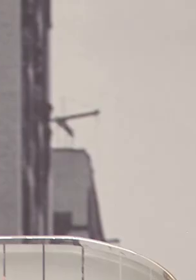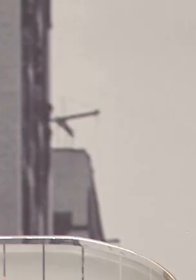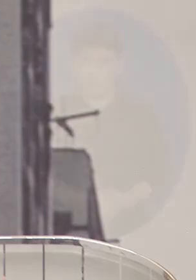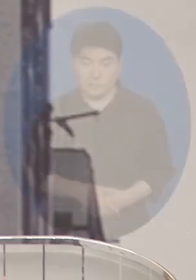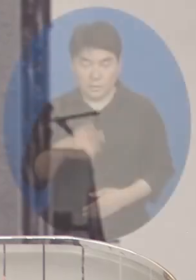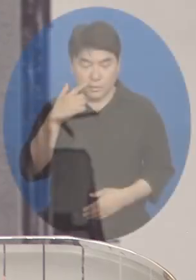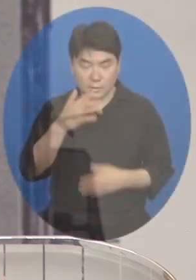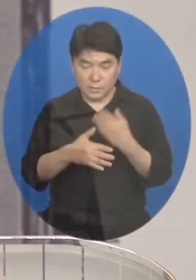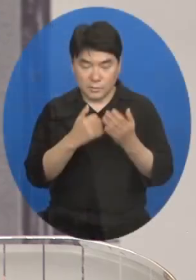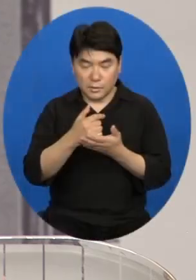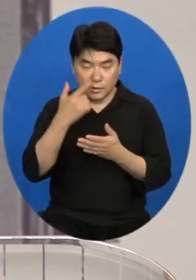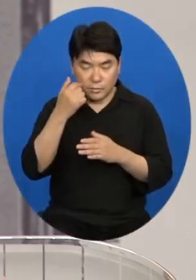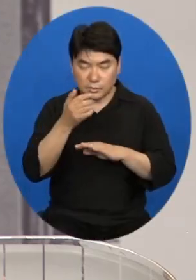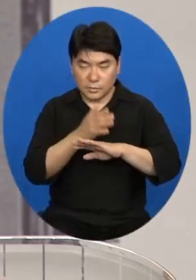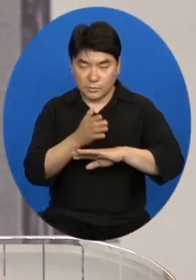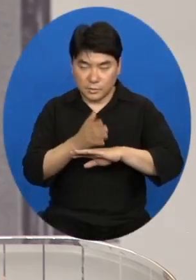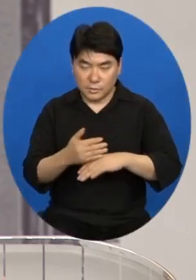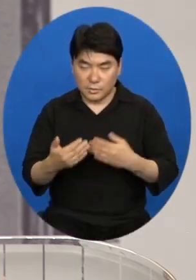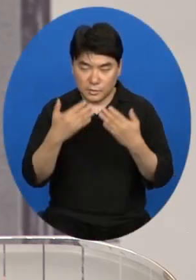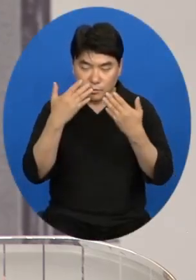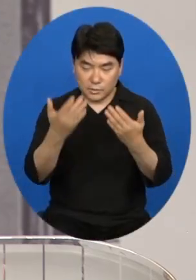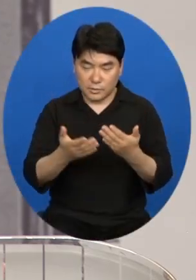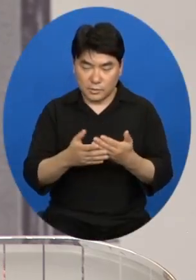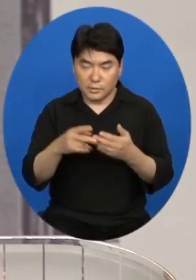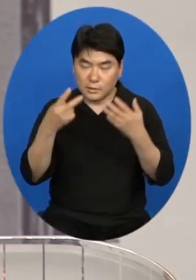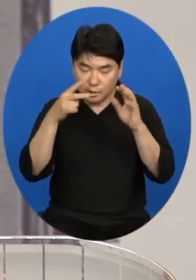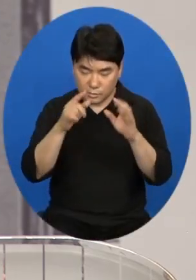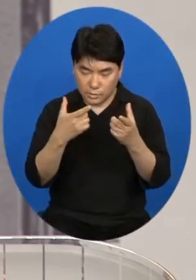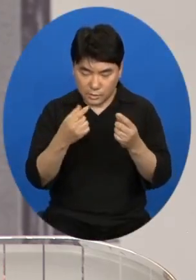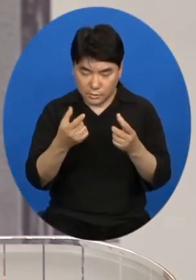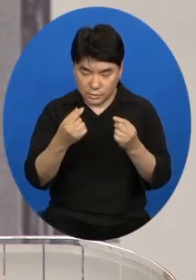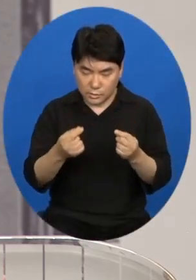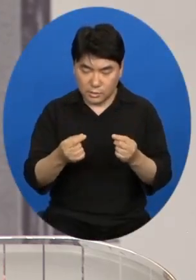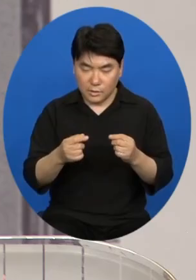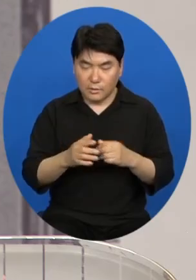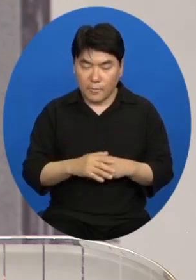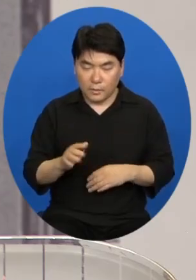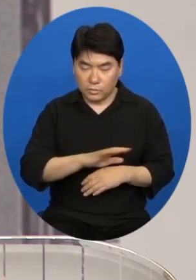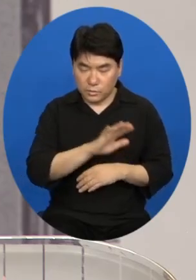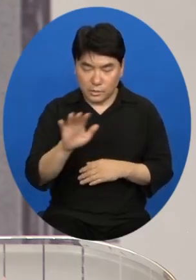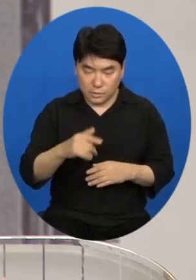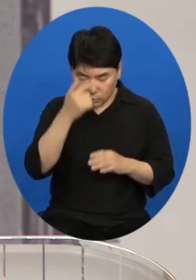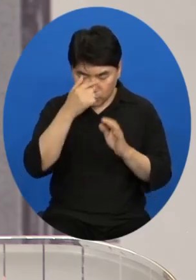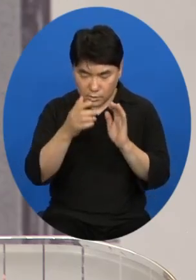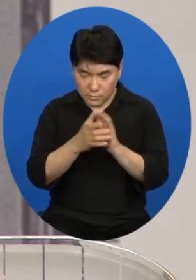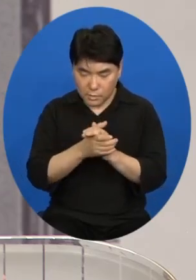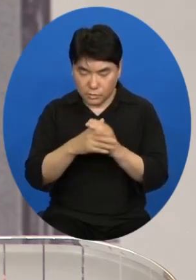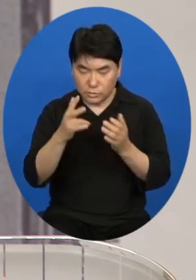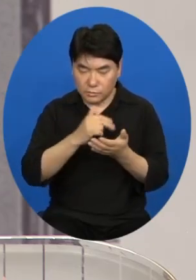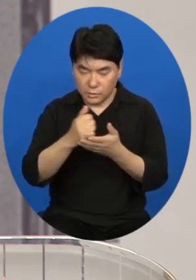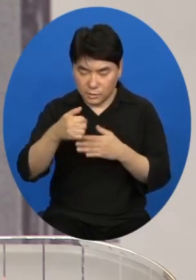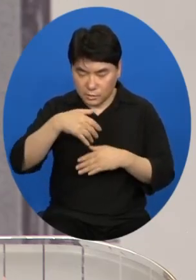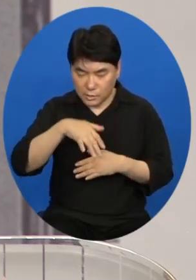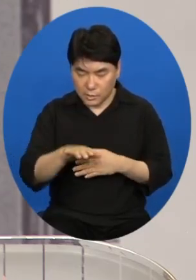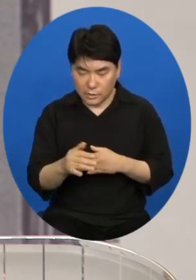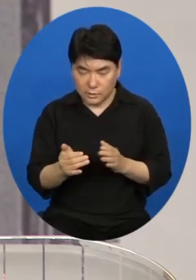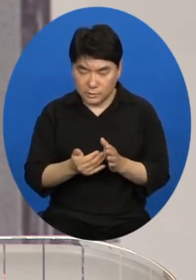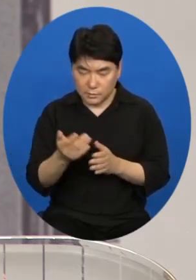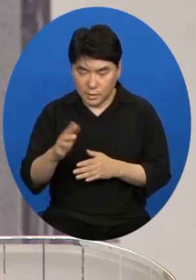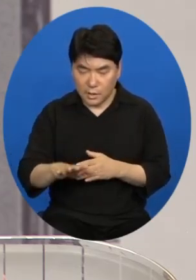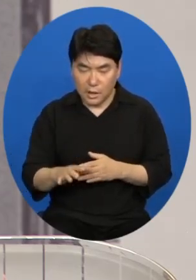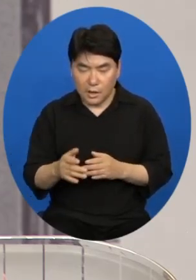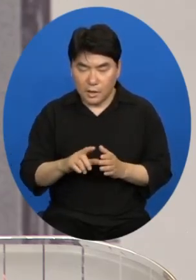아버지 하나님 감사합니다. 다니엘과 같이 하나님 우리가 기도하며 주님께 나아갔지만 많은